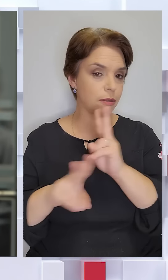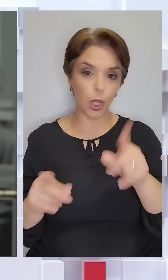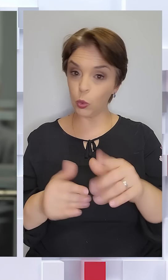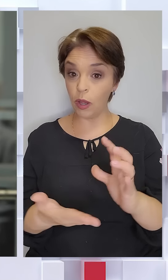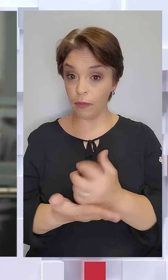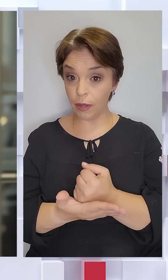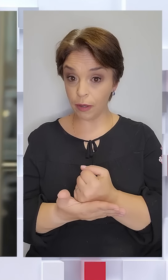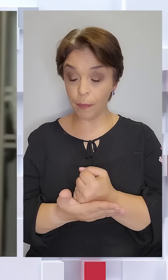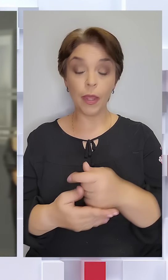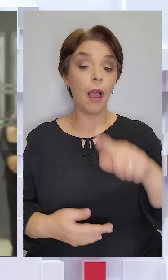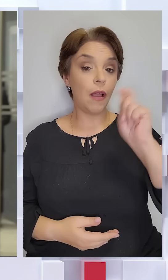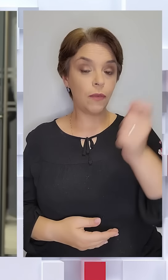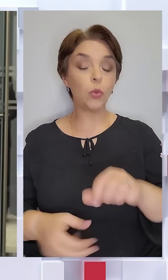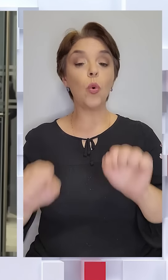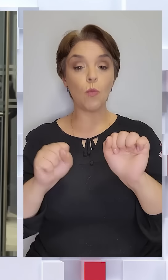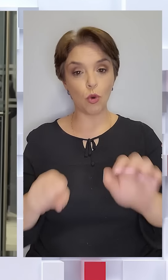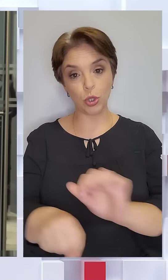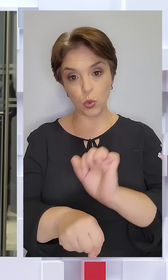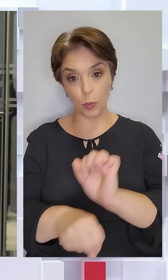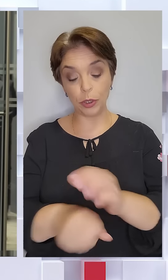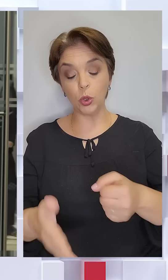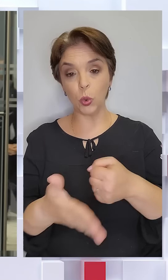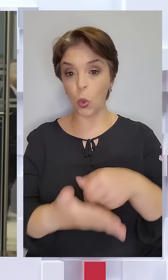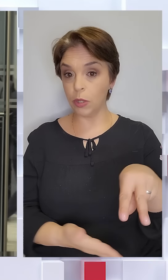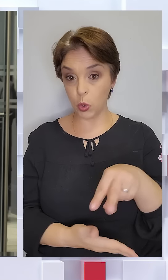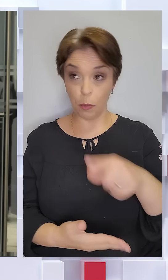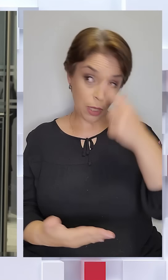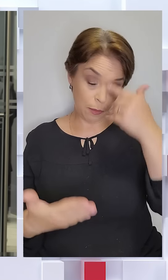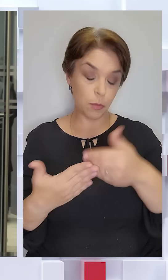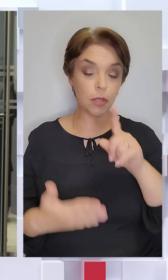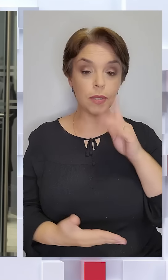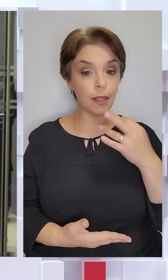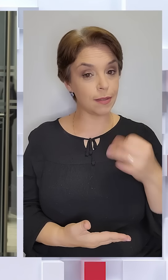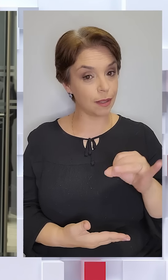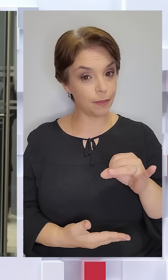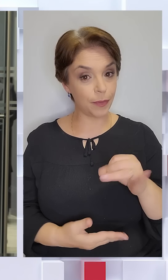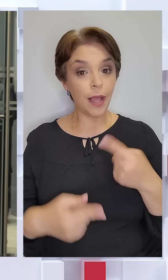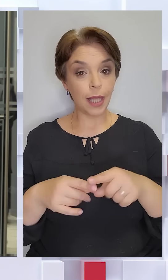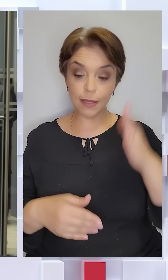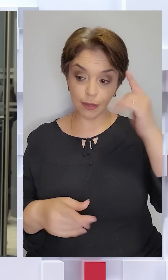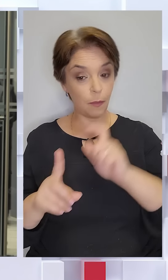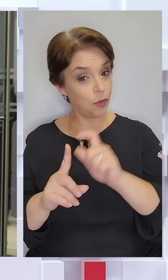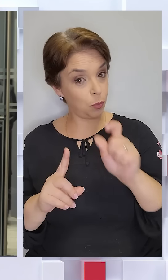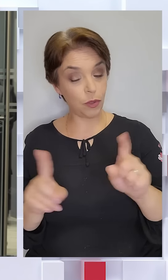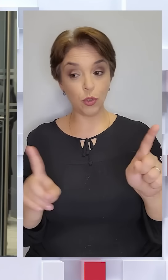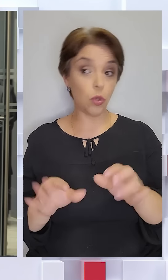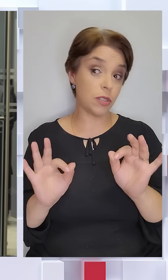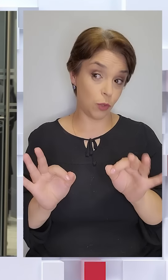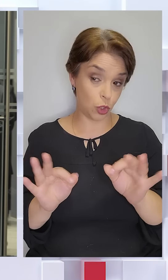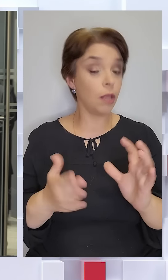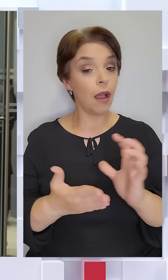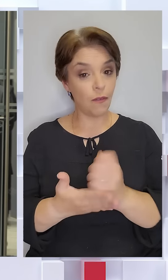їх виграє. Війну можна зупинити до листопада, припустив Зеленський. На це Трамп відповів, що,